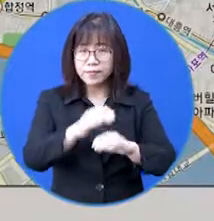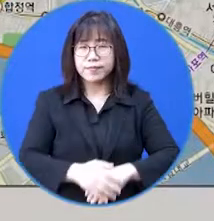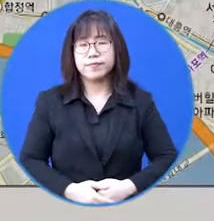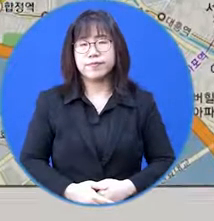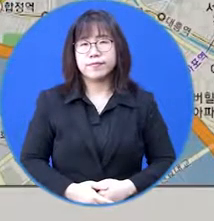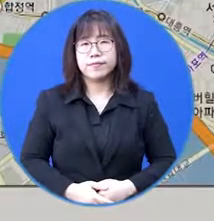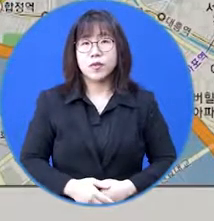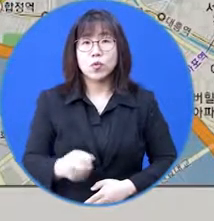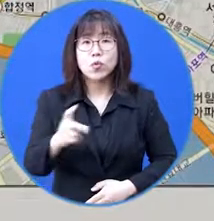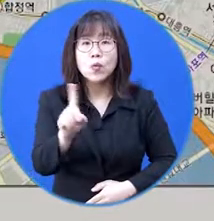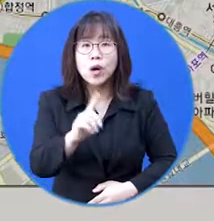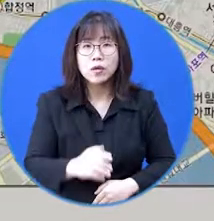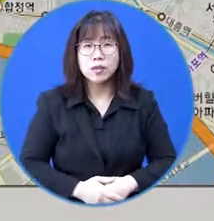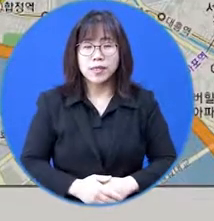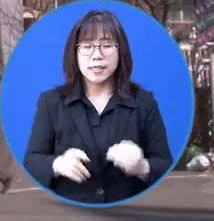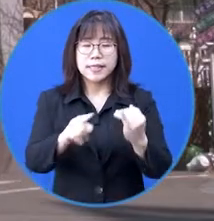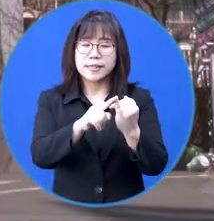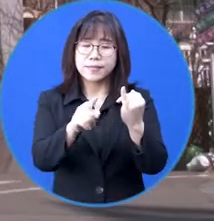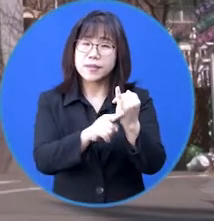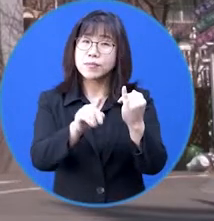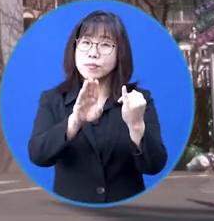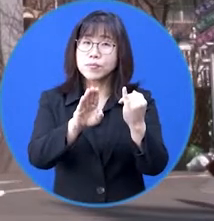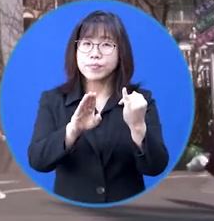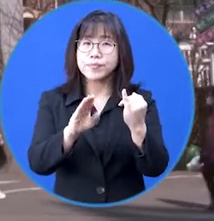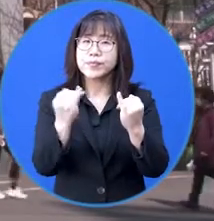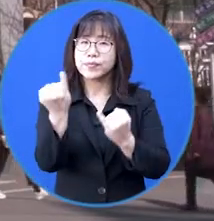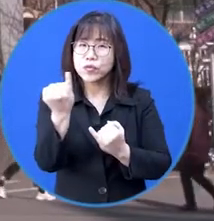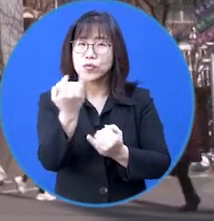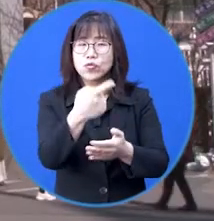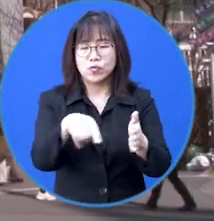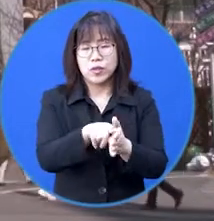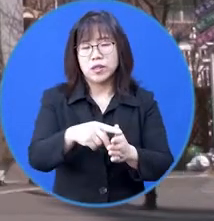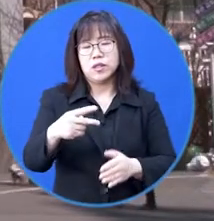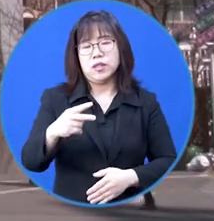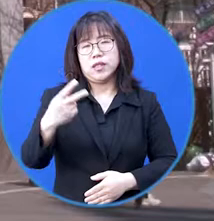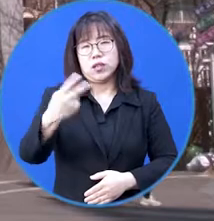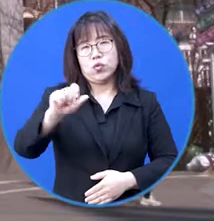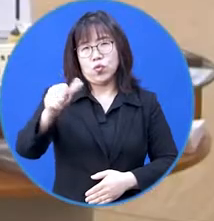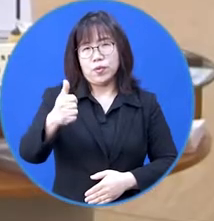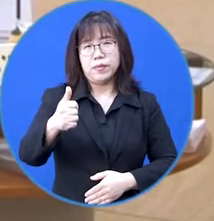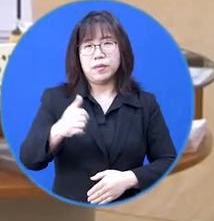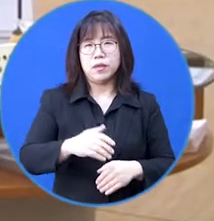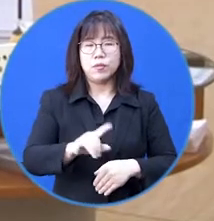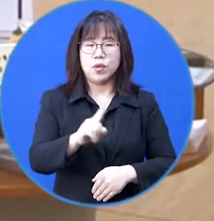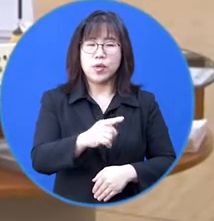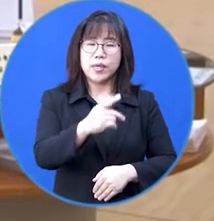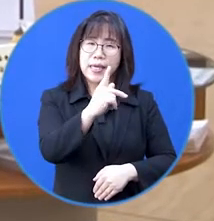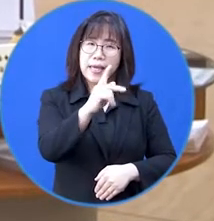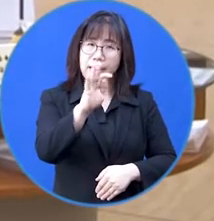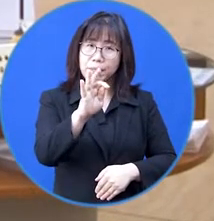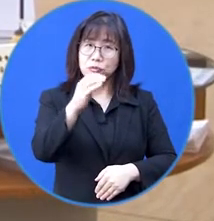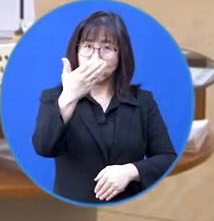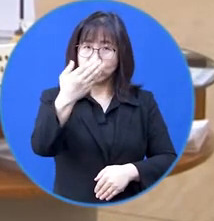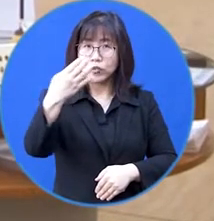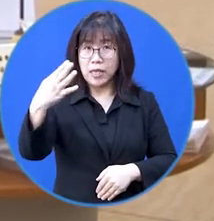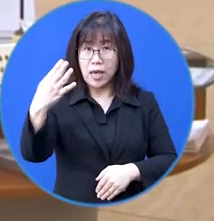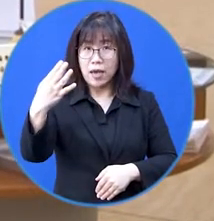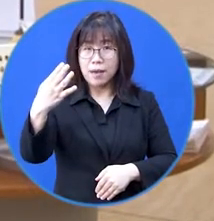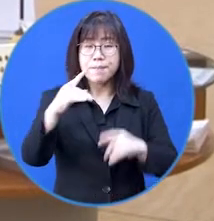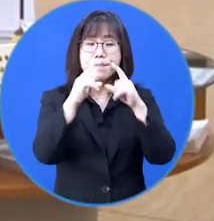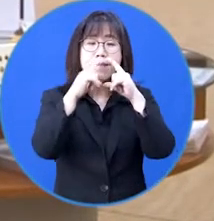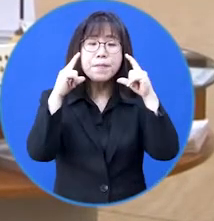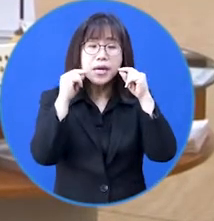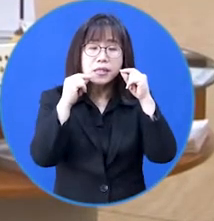공개하고 있습니다. 이외에도 고위험군에 속하는 임신부 2,500여 명에게 KF94